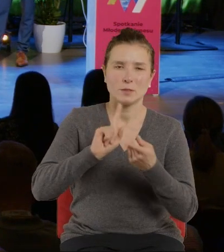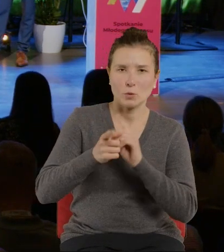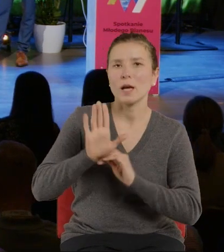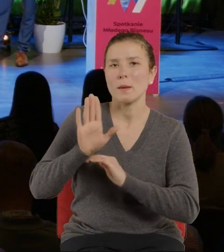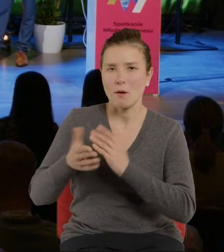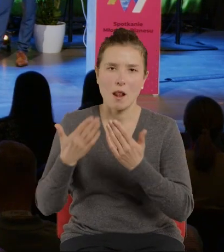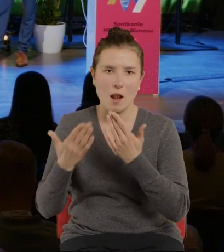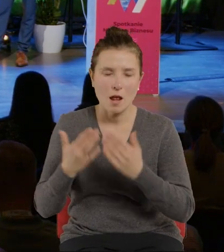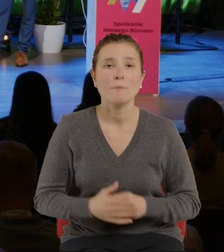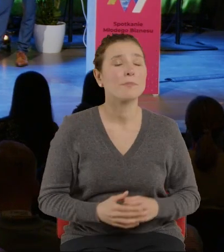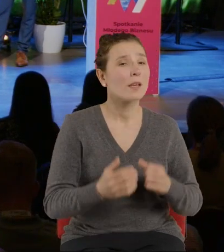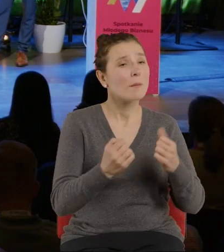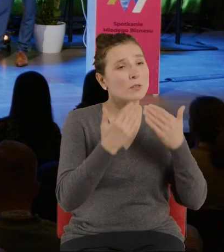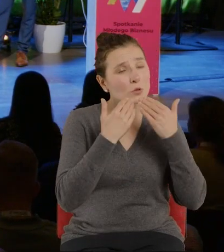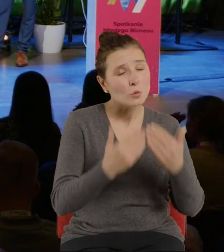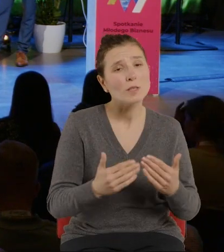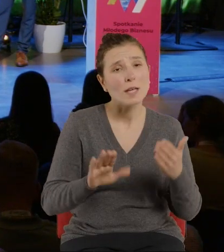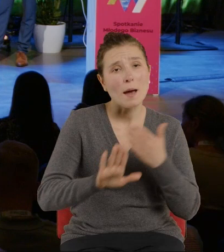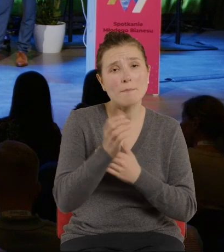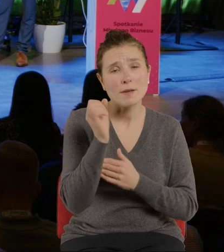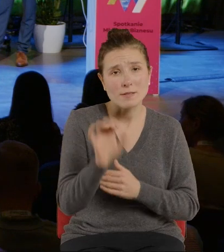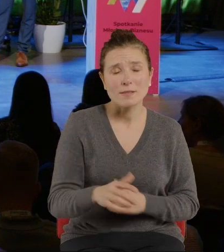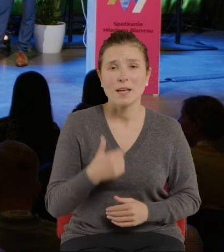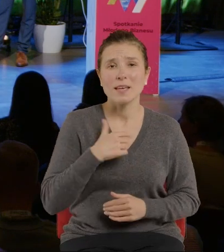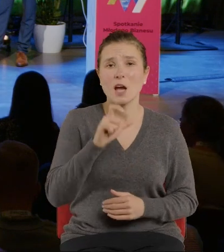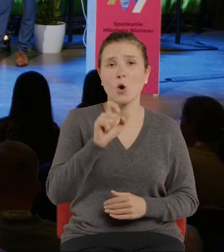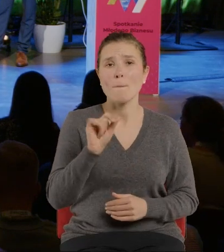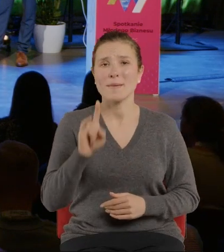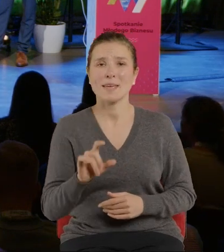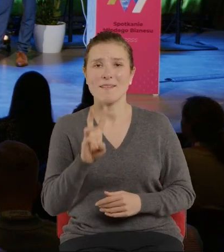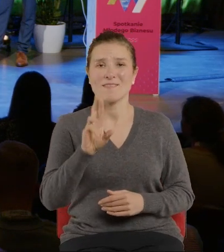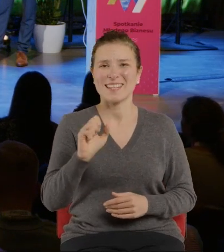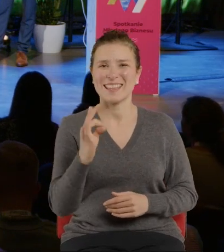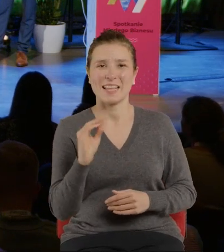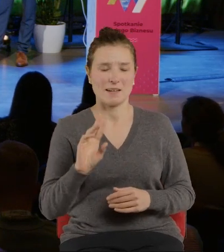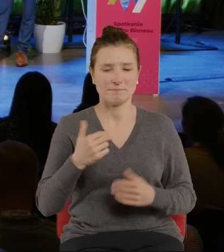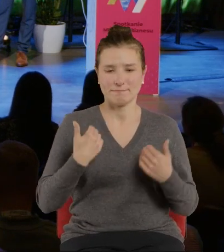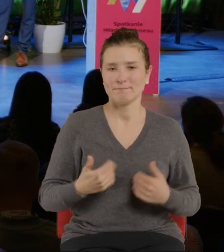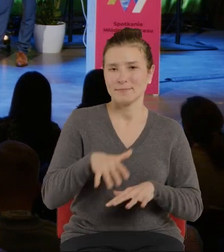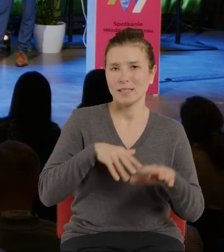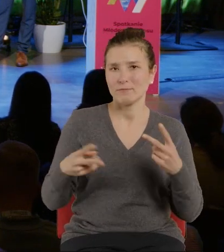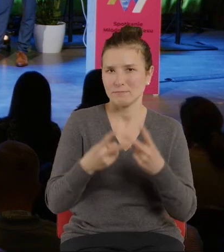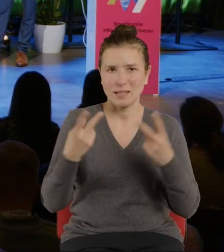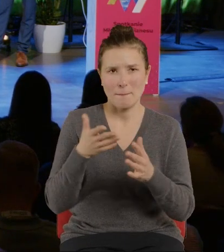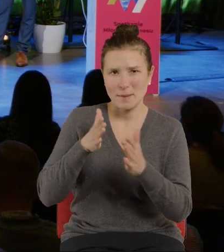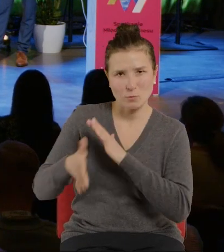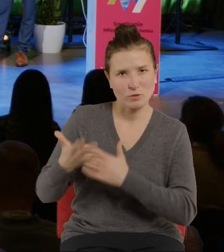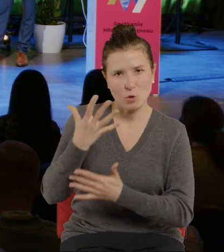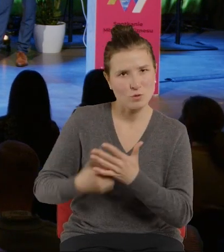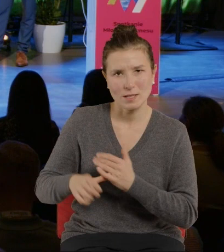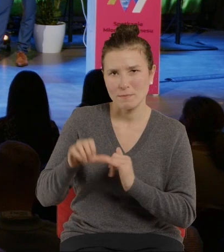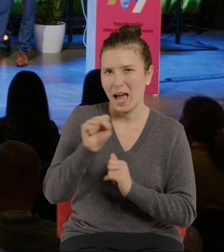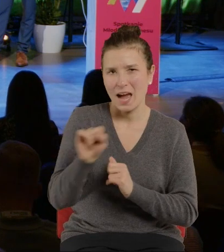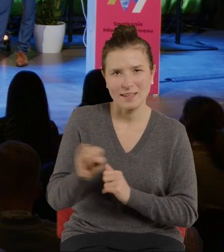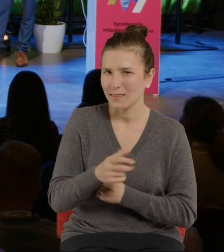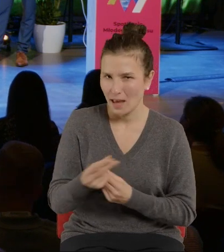dziękuję bardzo za prezentację. Ja jestem copywriterem i dziennikarzem i mnie tak bezpośrednio stosuje ten AI. I chciałbym